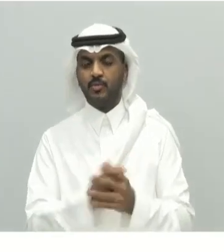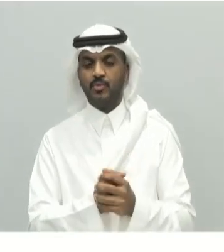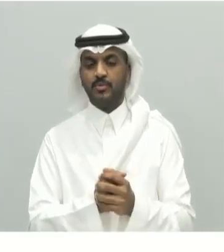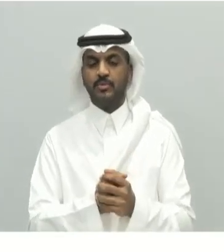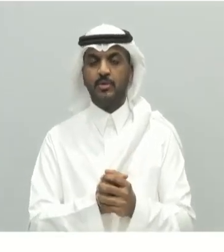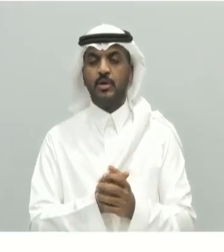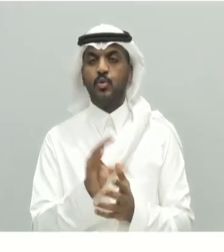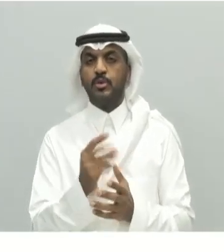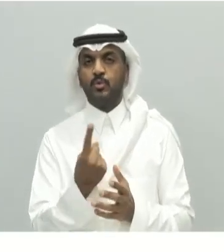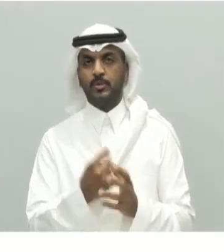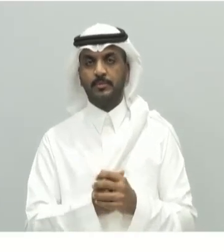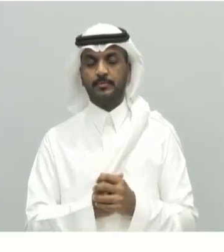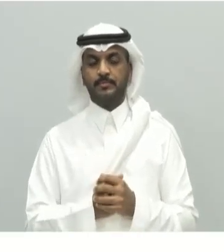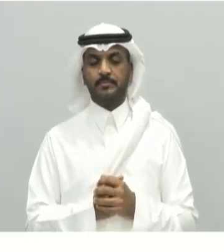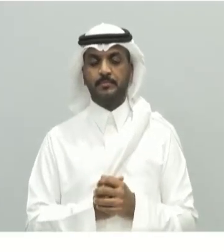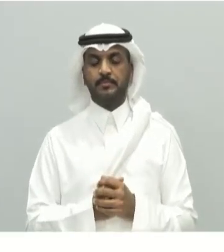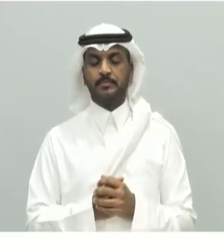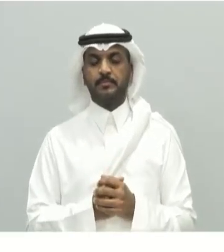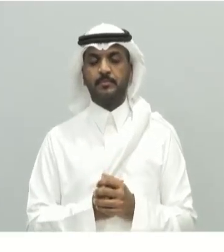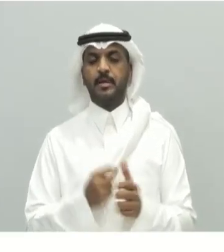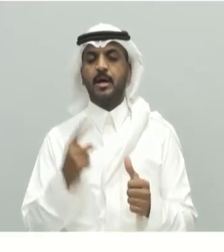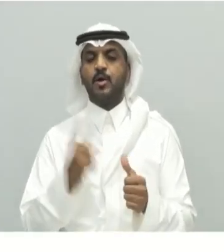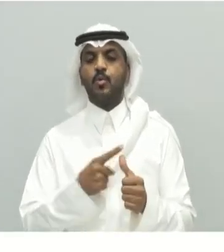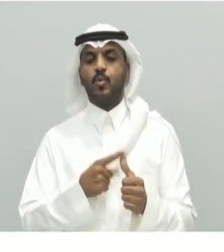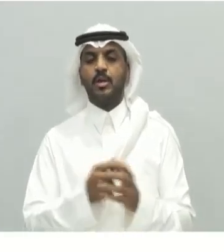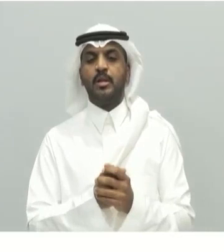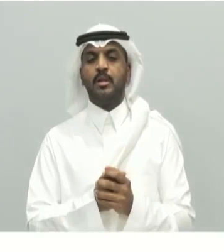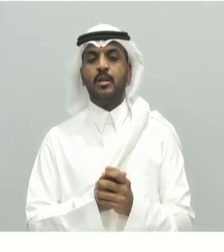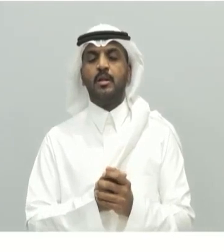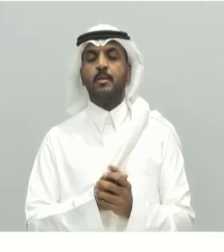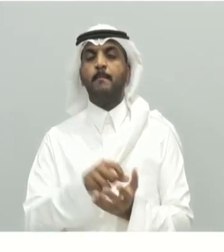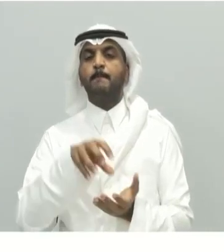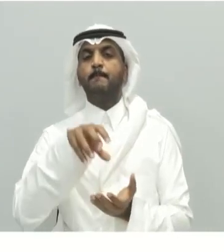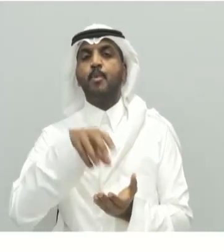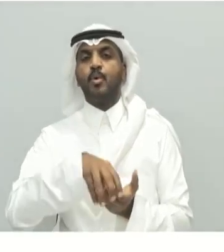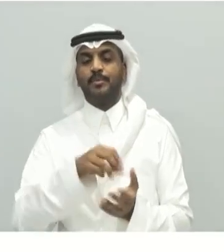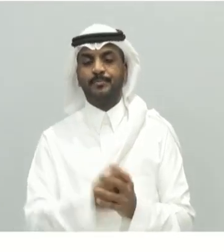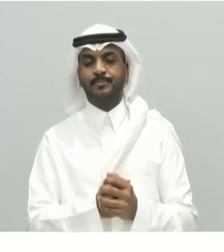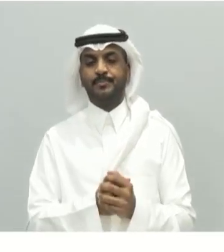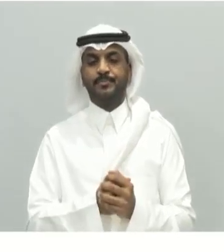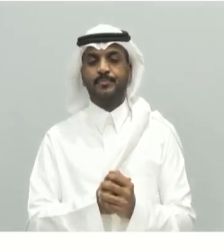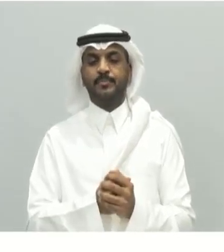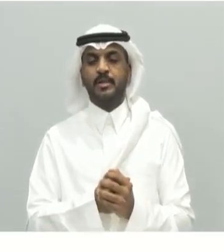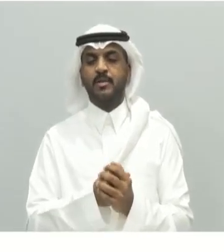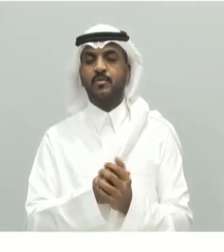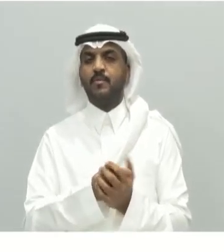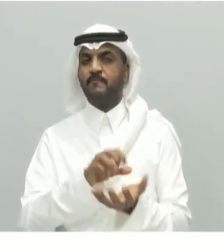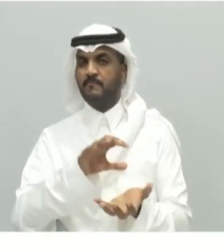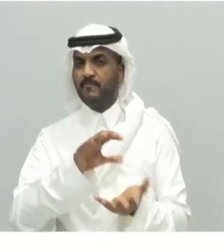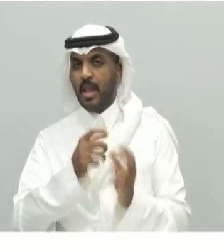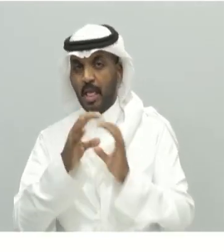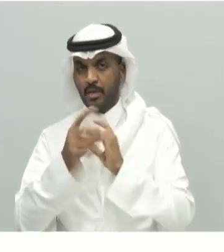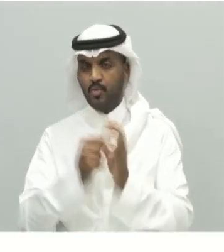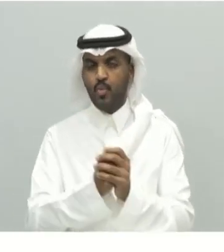الوحده الاولى اول درس الموقع الموقع الموقع الفلكي